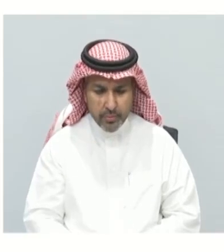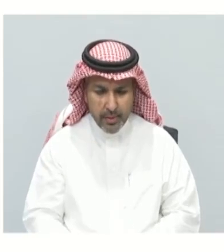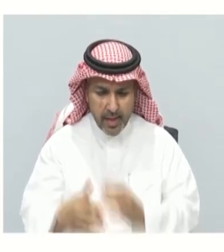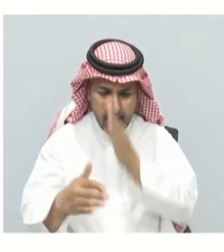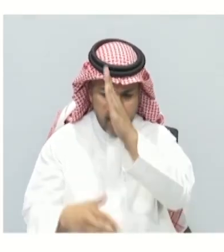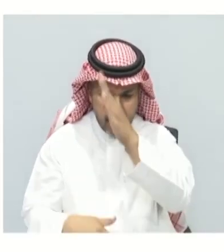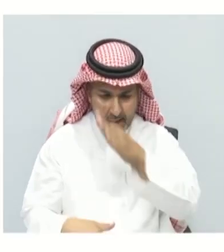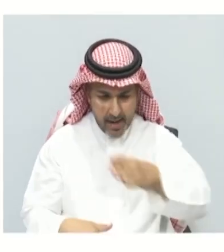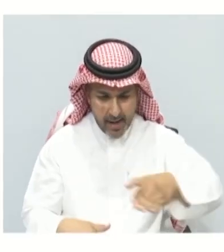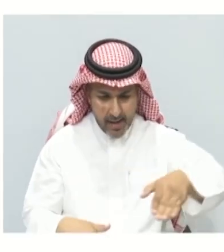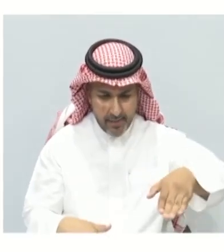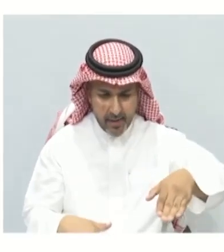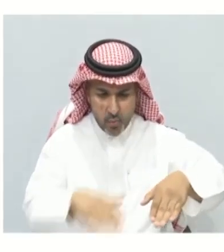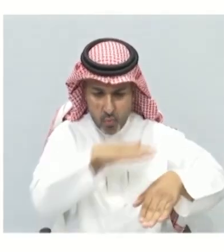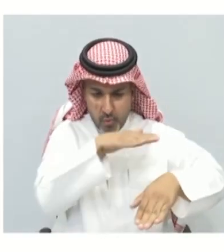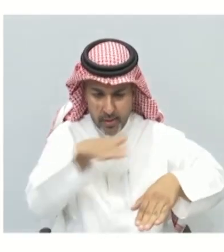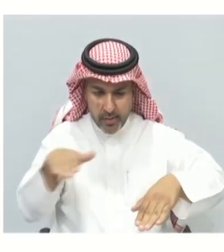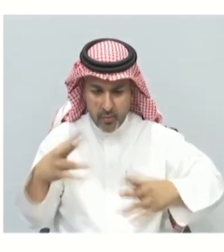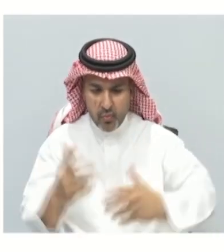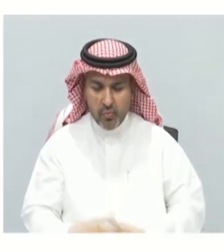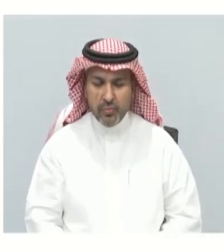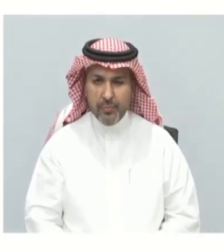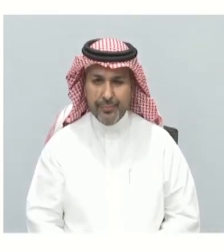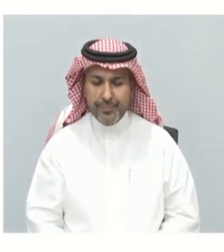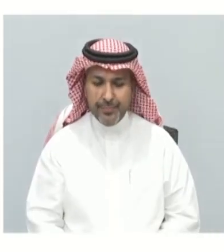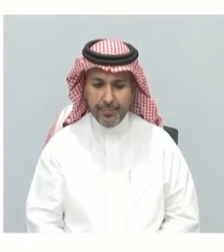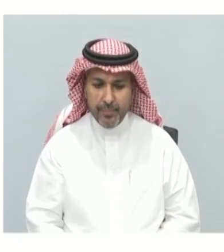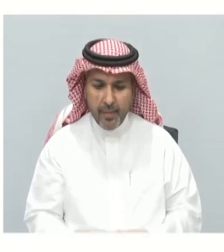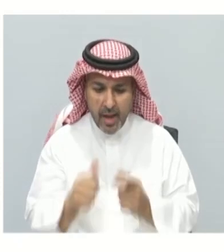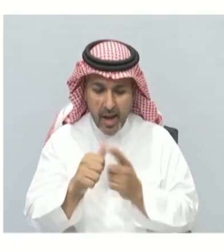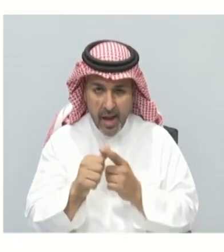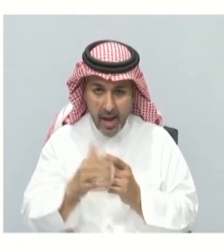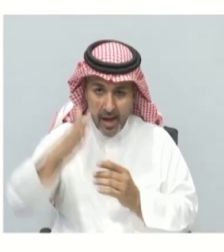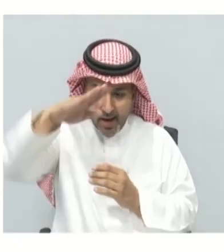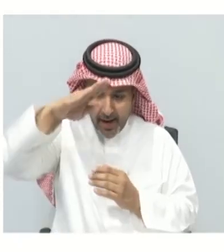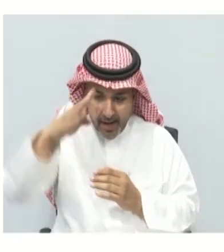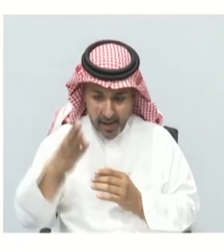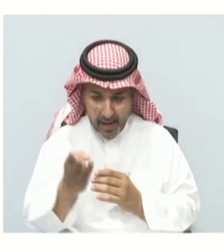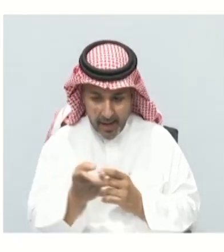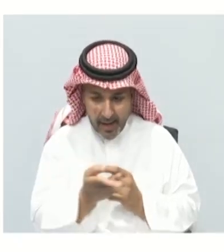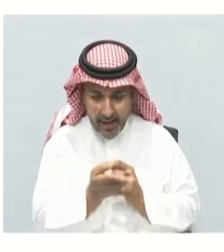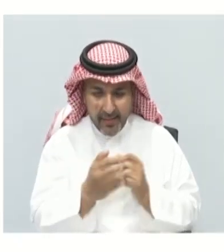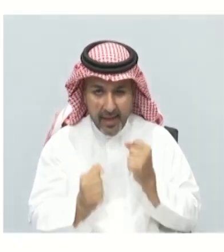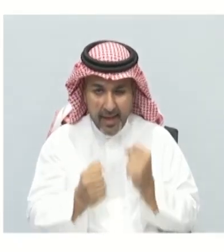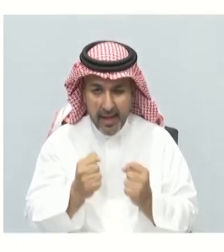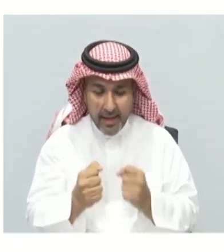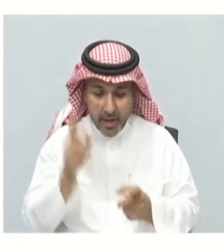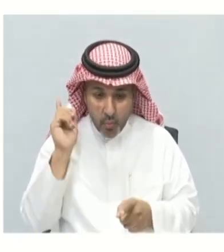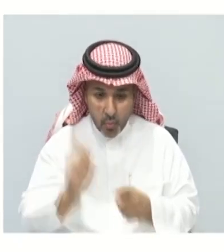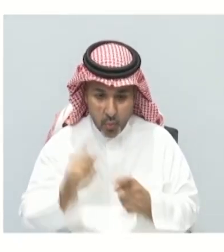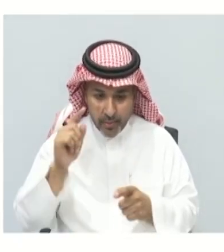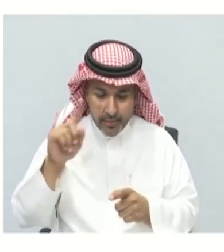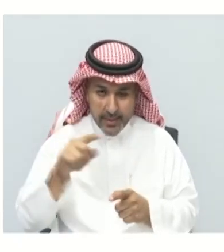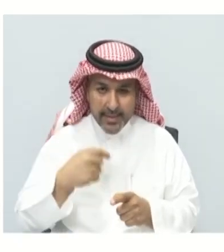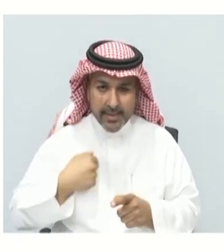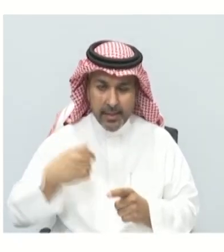البياني بنوع الحركه التي تمت مشاهدتها طبعا احنا تعلمنا انه كل حركه موجوده سواء